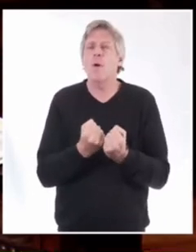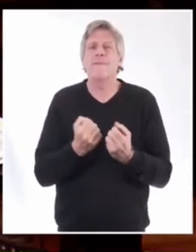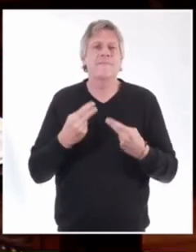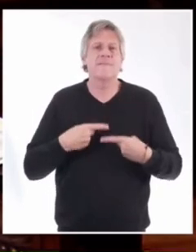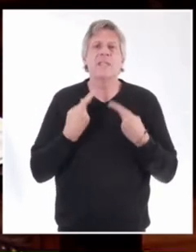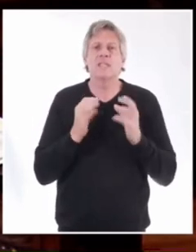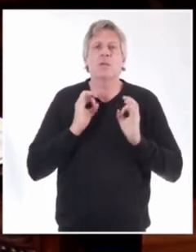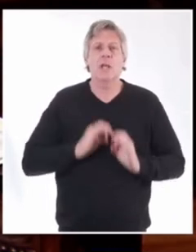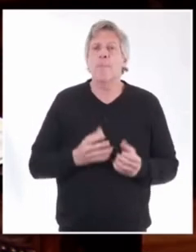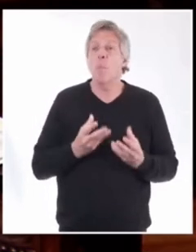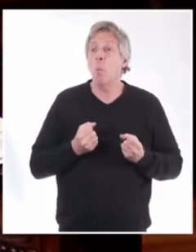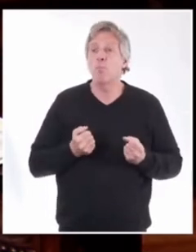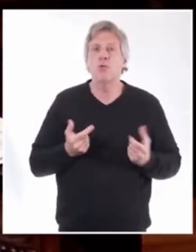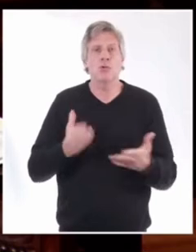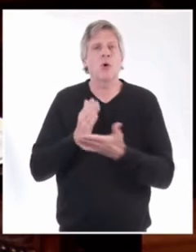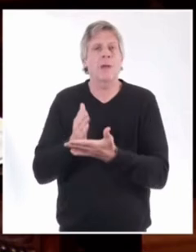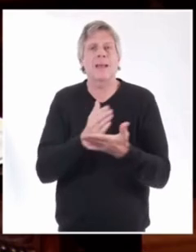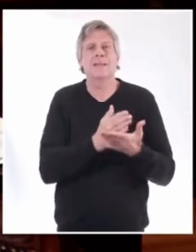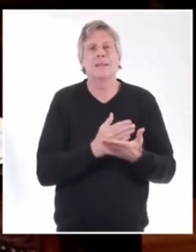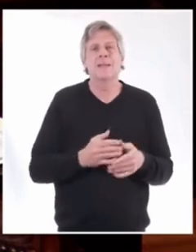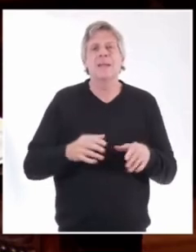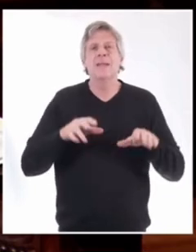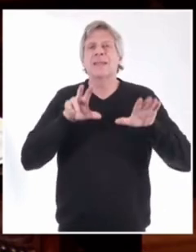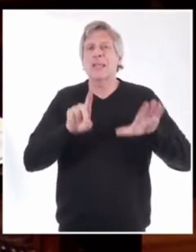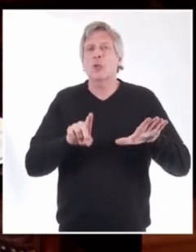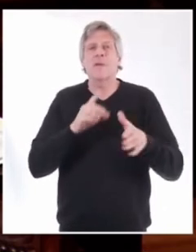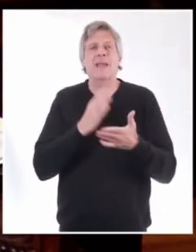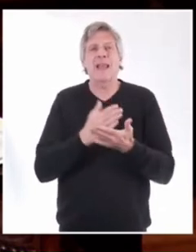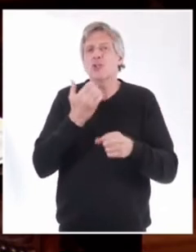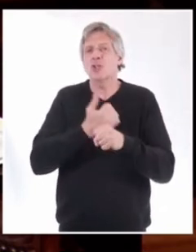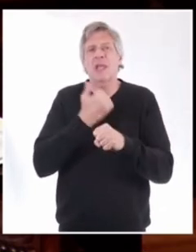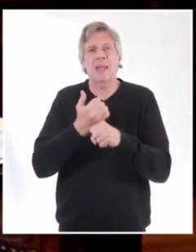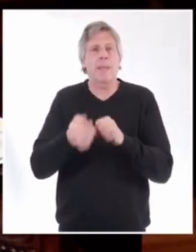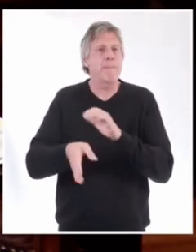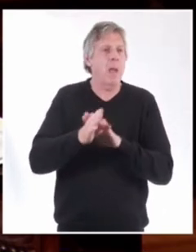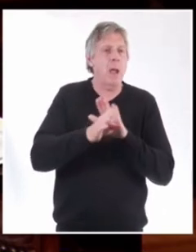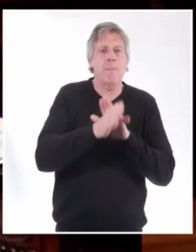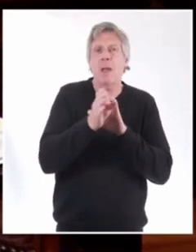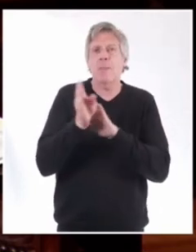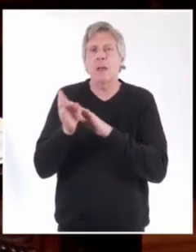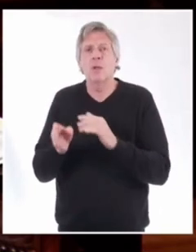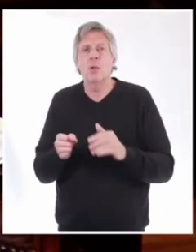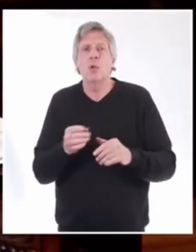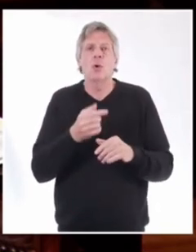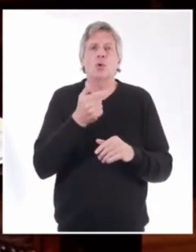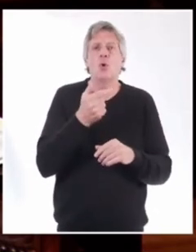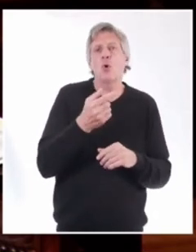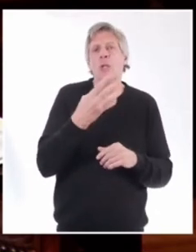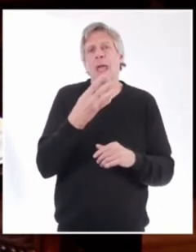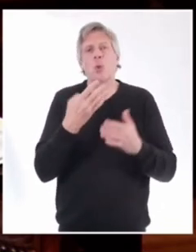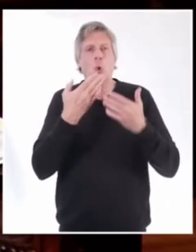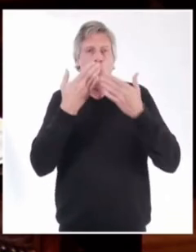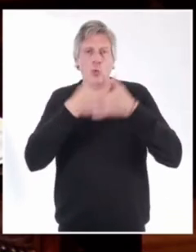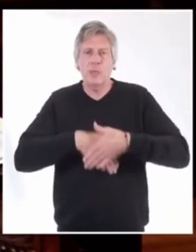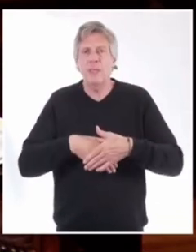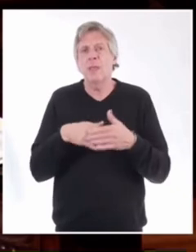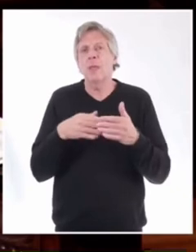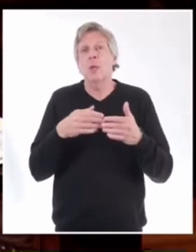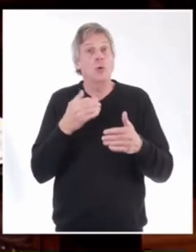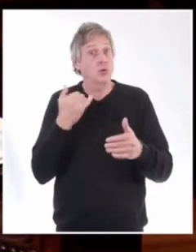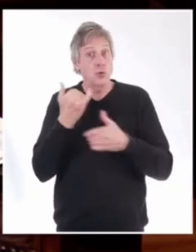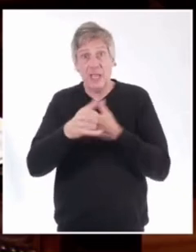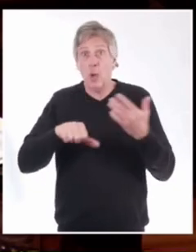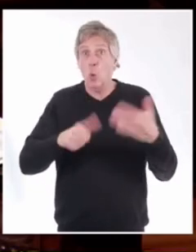classes. Chaque année, c'était à peu près 80 classes qui partaient ainsi pour des séjours de 2 à 4 nuits, voire jusqu'à 11 nuits quand